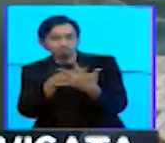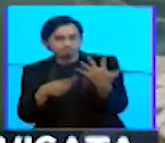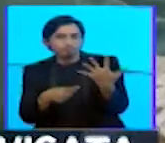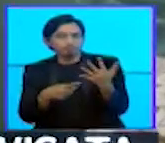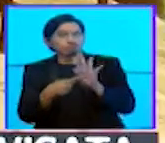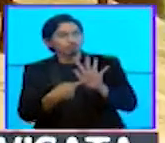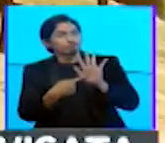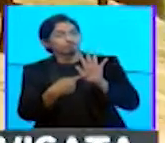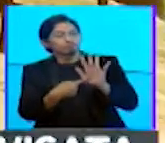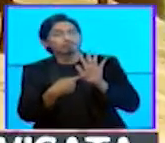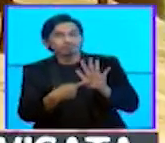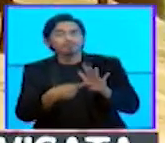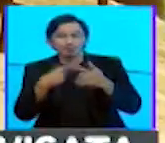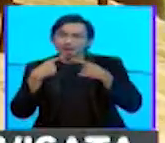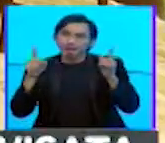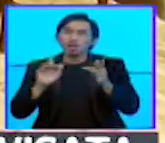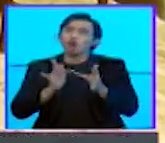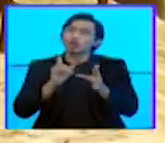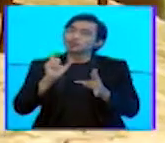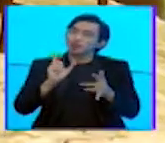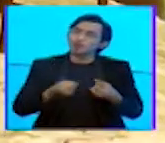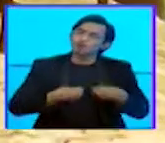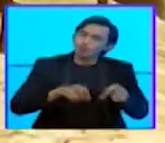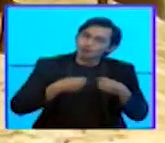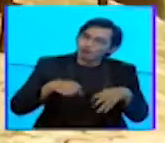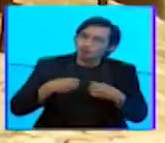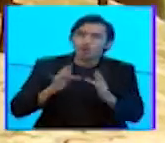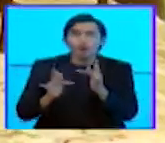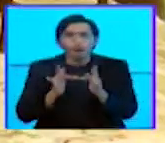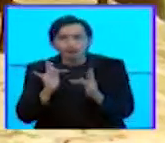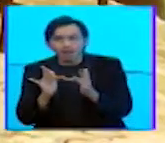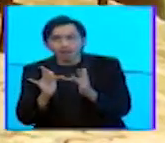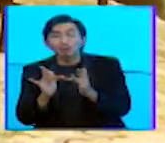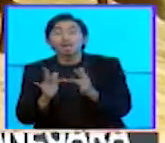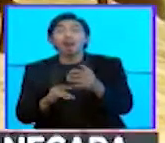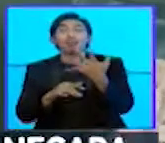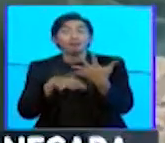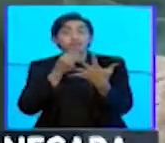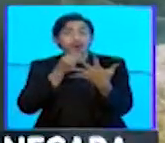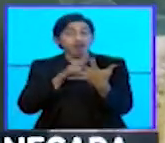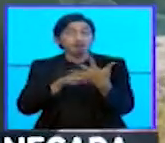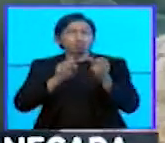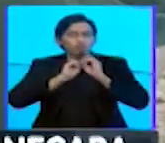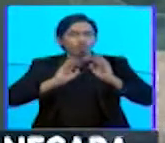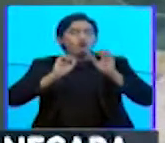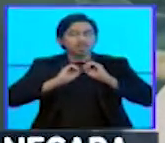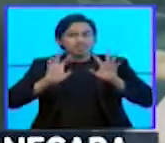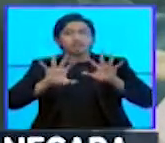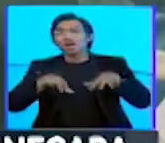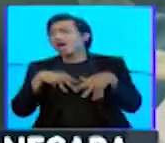pendekatan digital, pendekatan marketing yang segmented dan targeted, kita akan angkat nih secara kolaborasi yang kolosal.